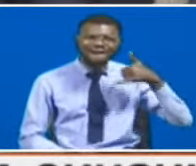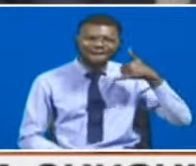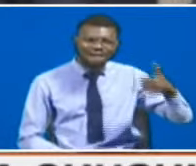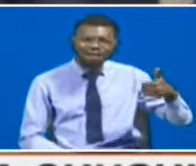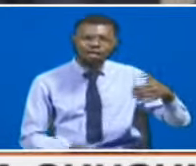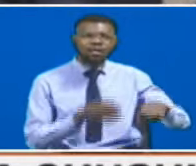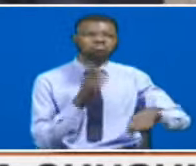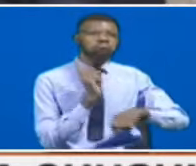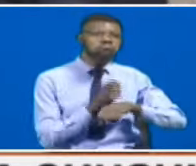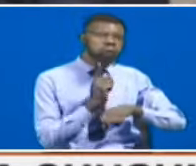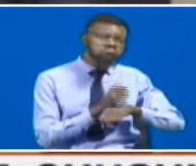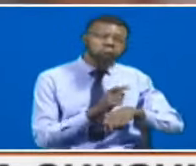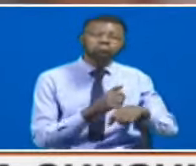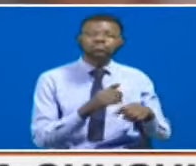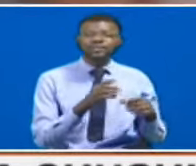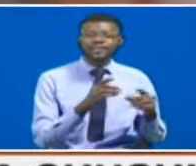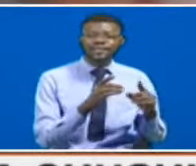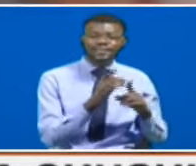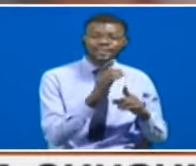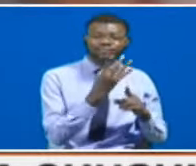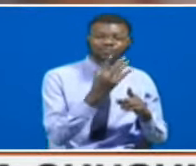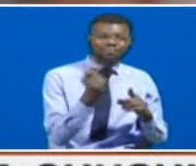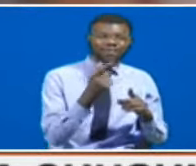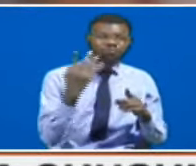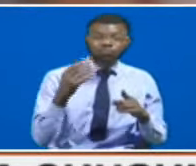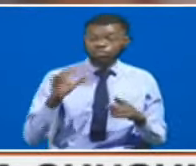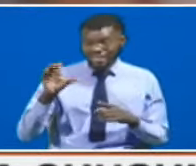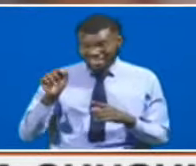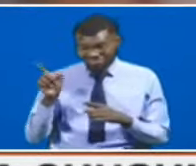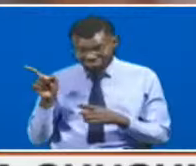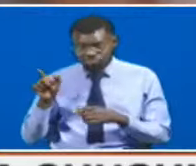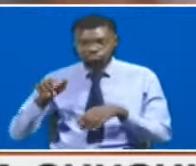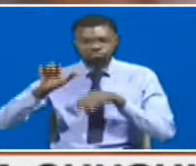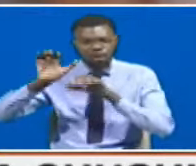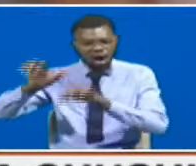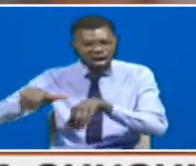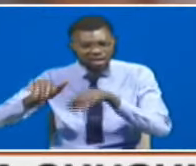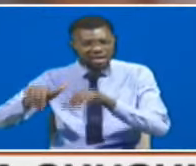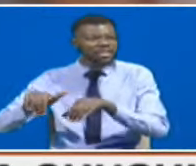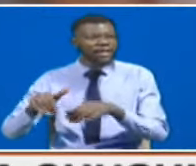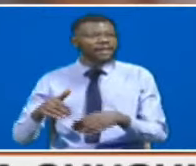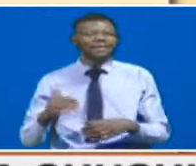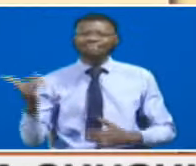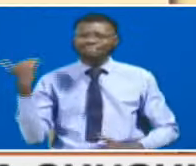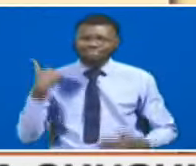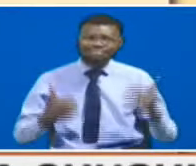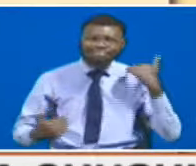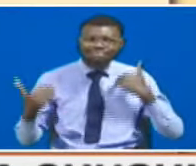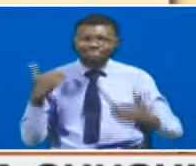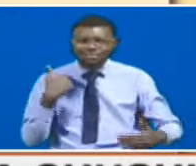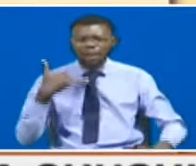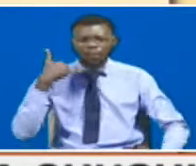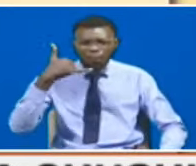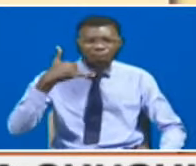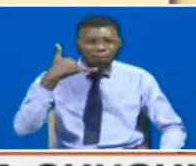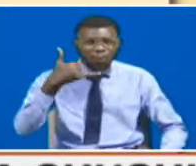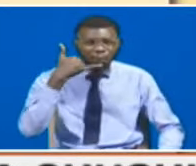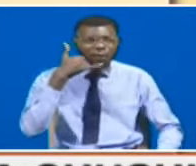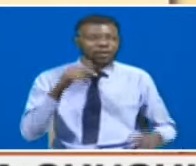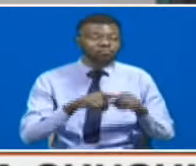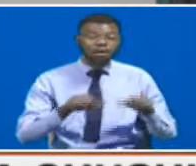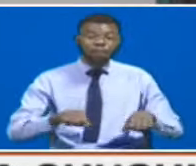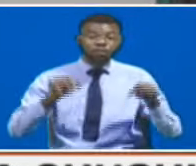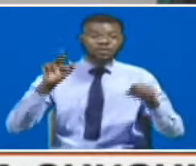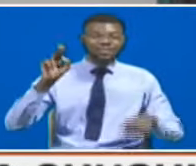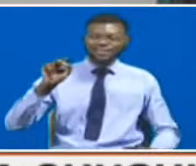kuanzia tarehe 4 mwezi Aprili na waziri wa kilimo Mithika Linturi, bosi wa bodi ya NCPB Joseph Kimote